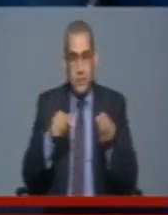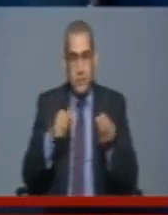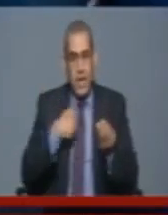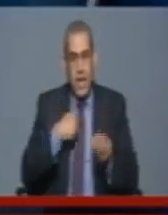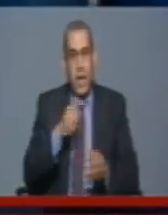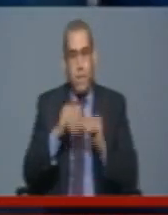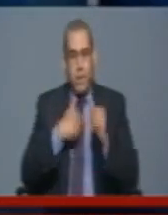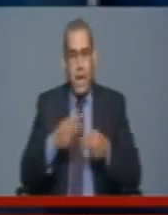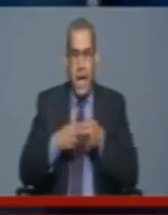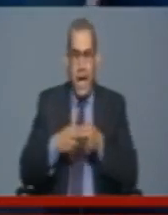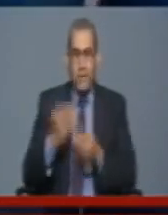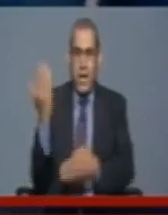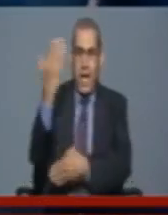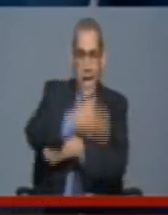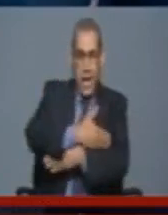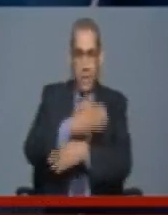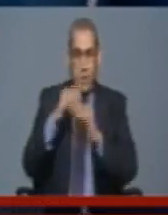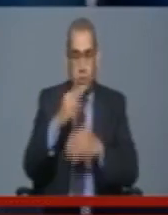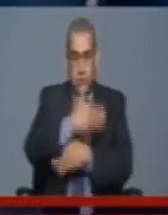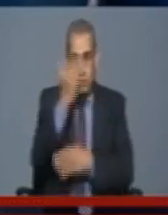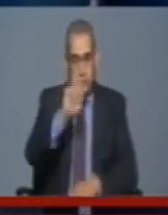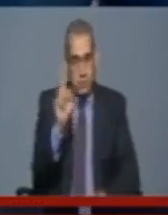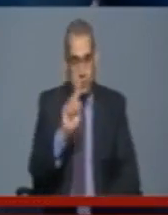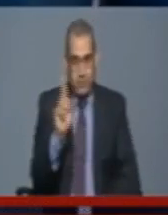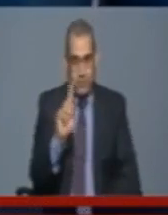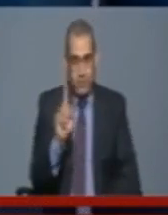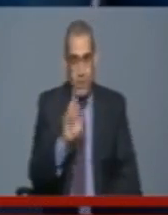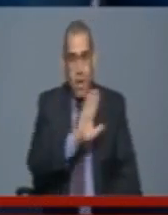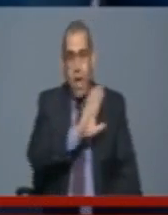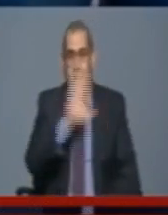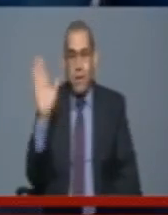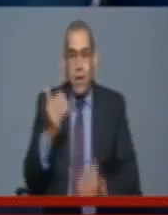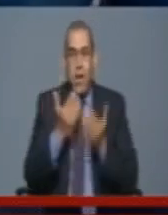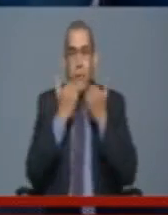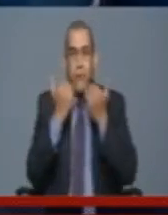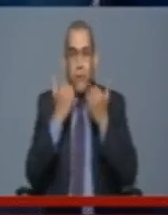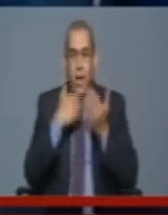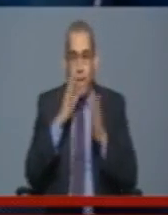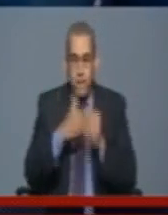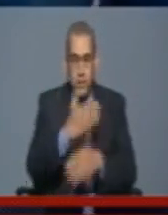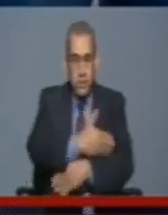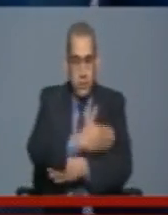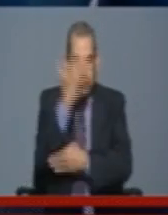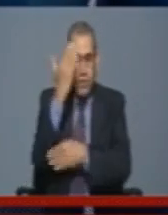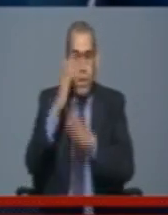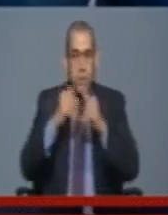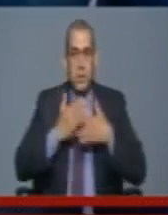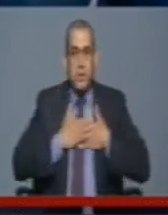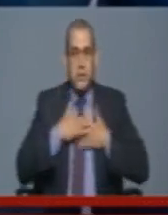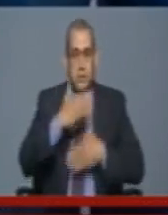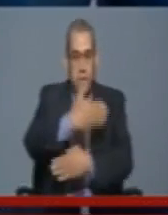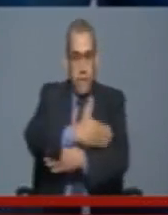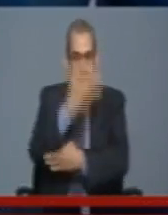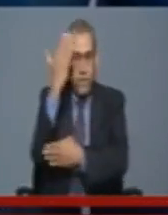او بنقفل المعبر. لا ده ما حصلش خالص. معبر رفح من جانبنا احنا فاتحينه بشكل